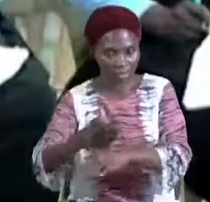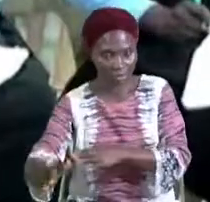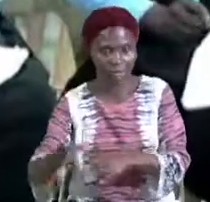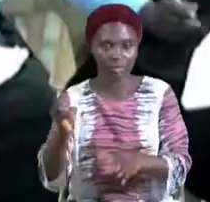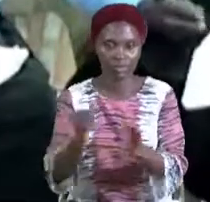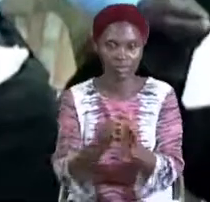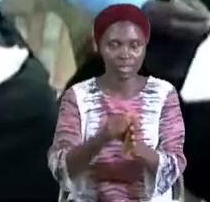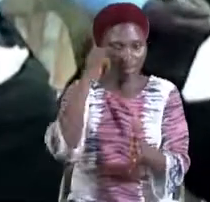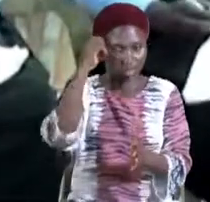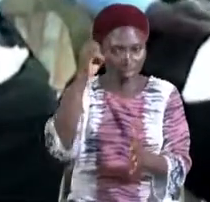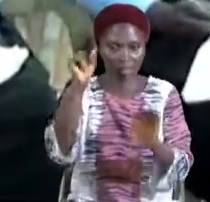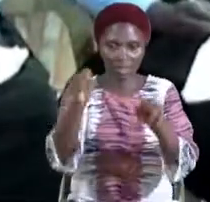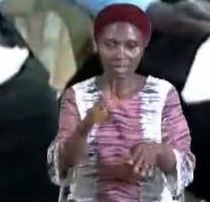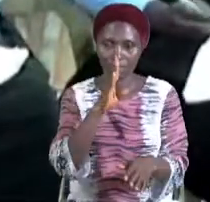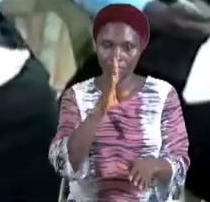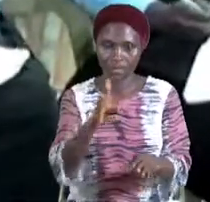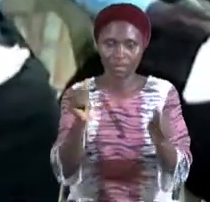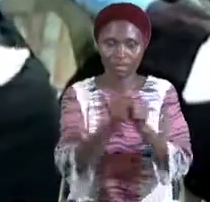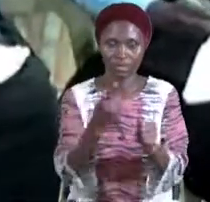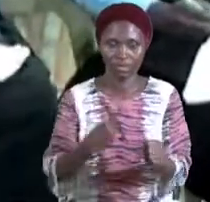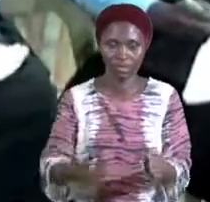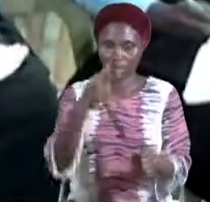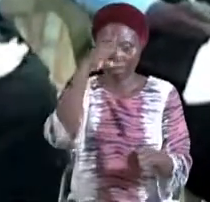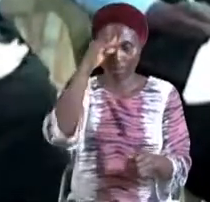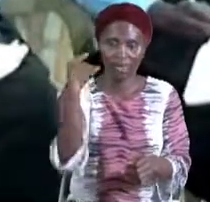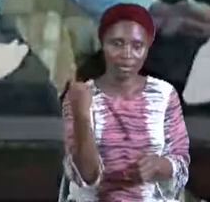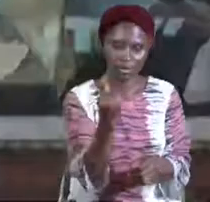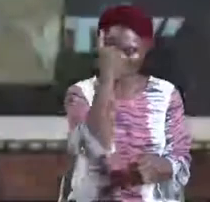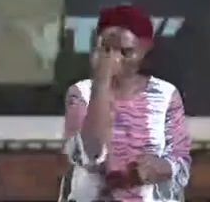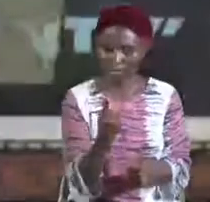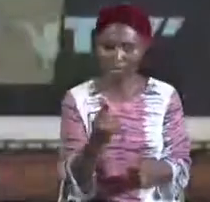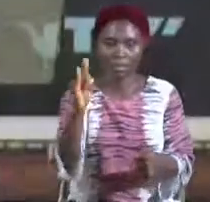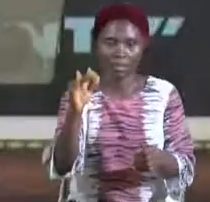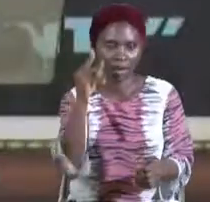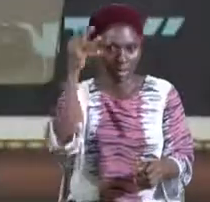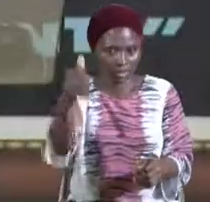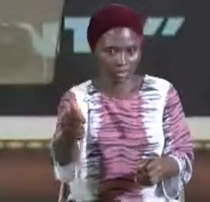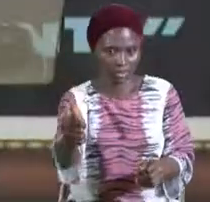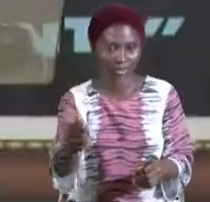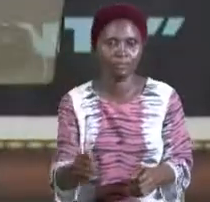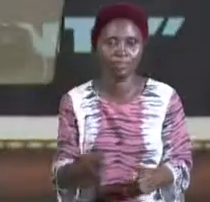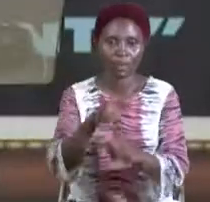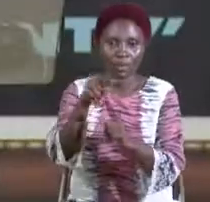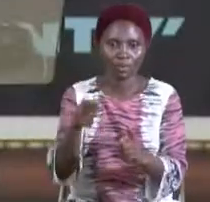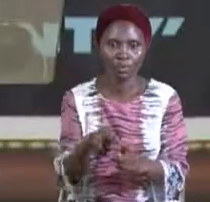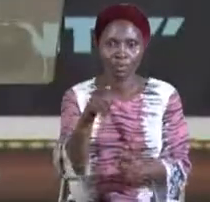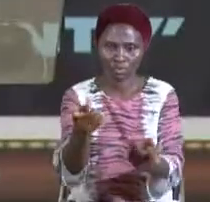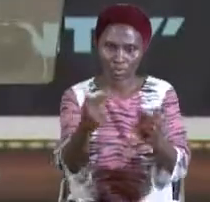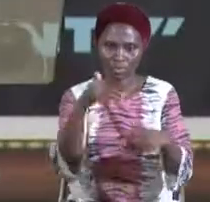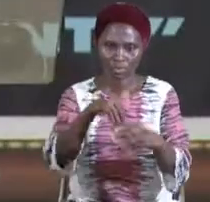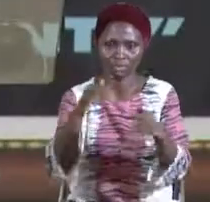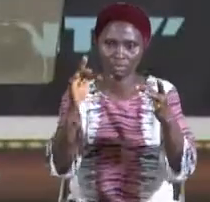de ces gens afin qu'il soit avec l'aveugle tout seul. Quand tu viens en contact avec